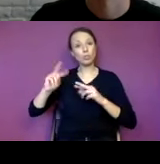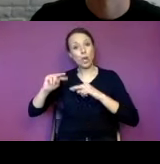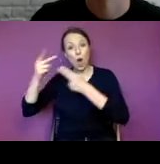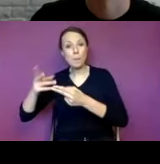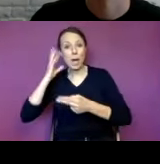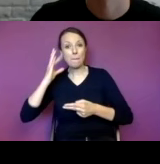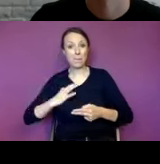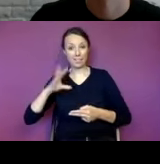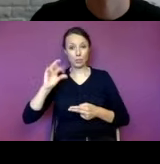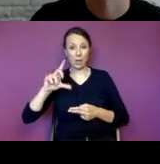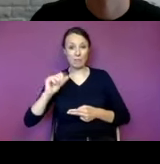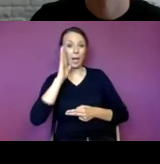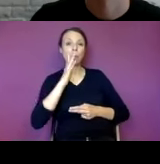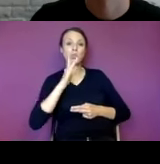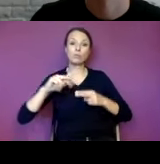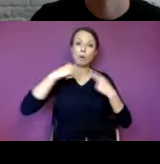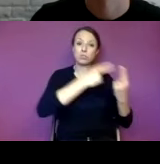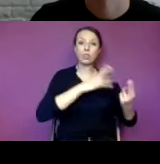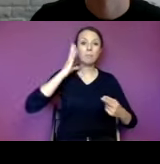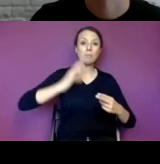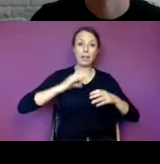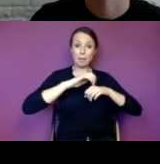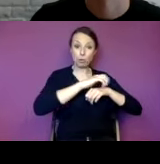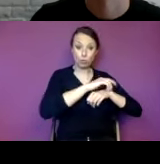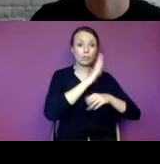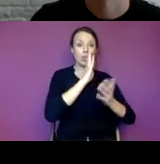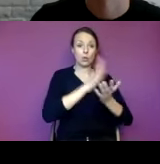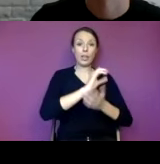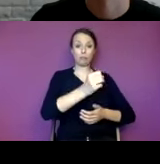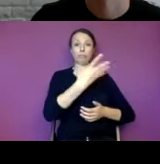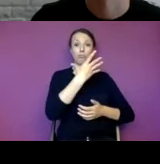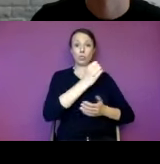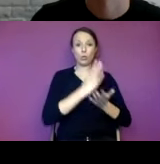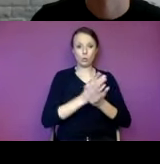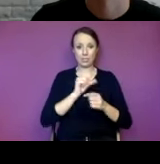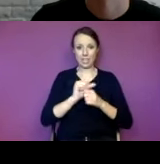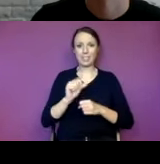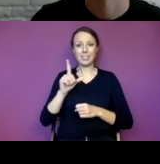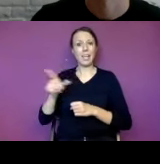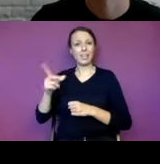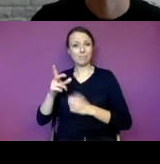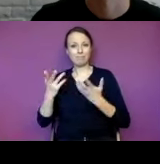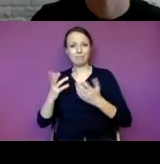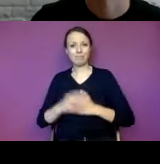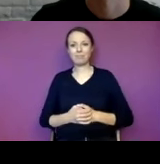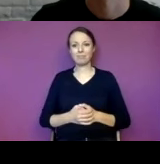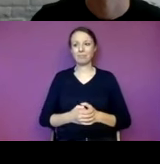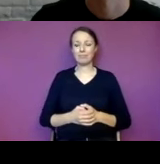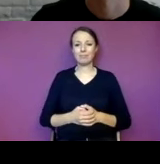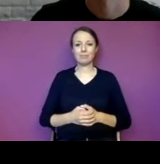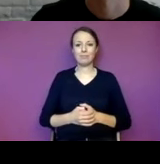wyrywam wróciła w do odpowiedzi, ale myślę, że to ciekawe spojrzenia mamy na różne sprawy. Tak, tylko